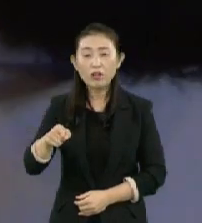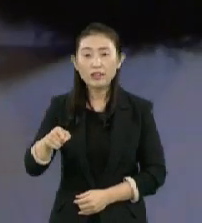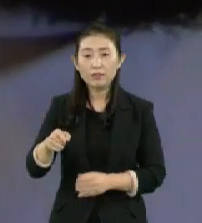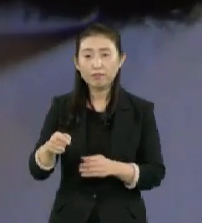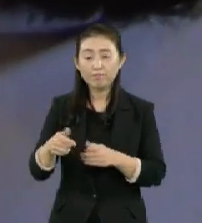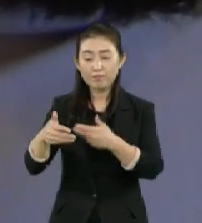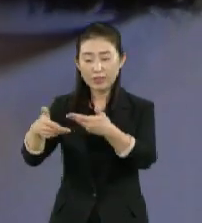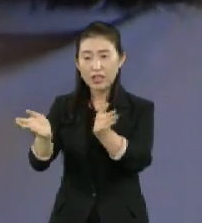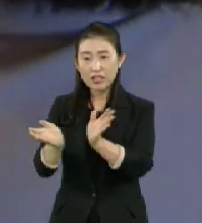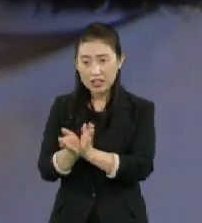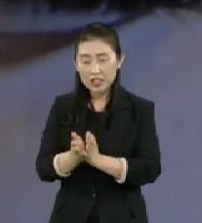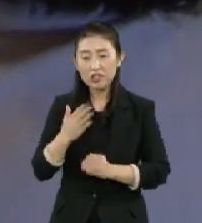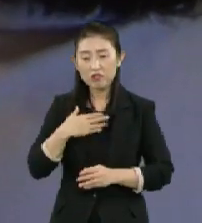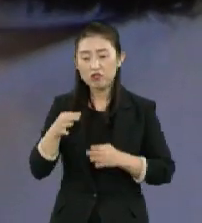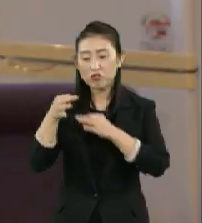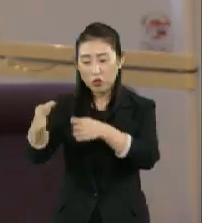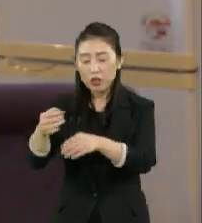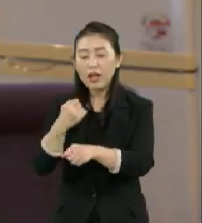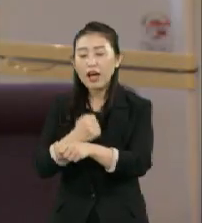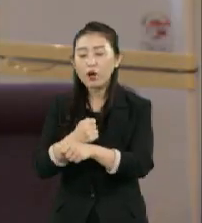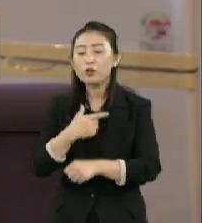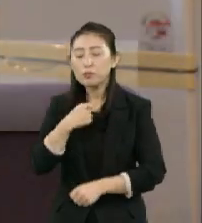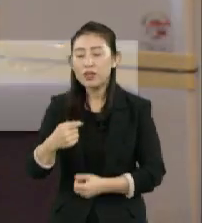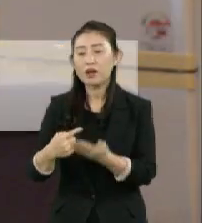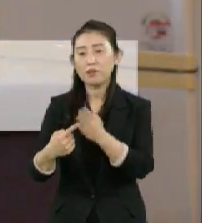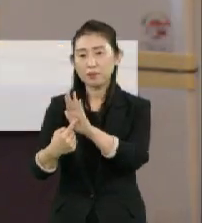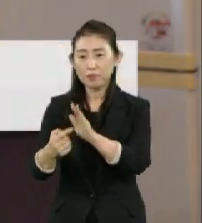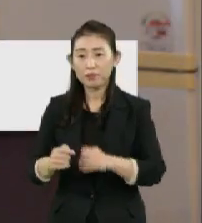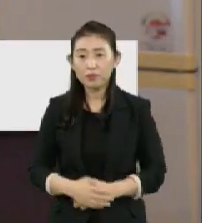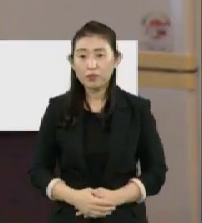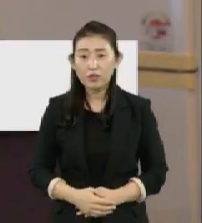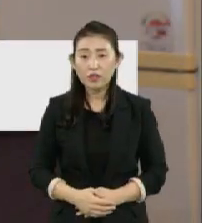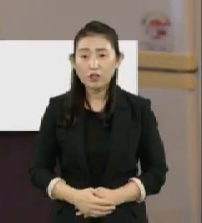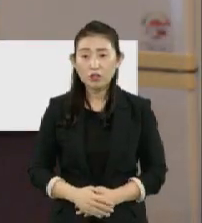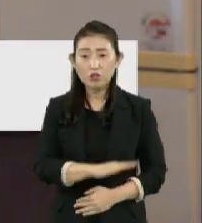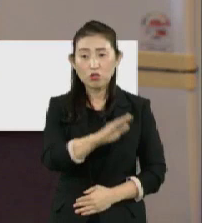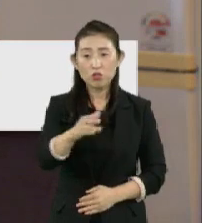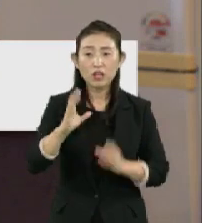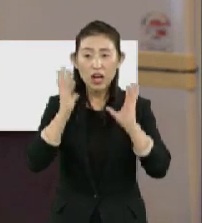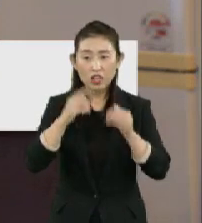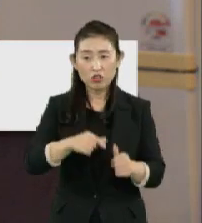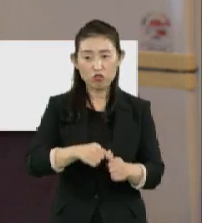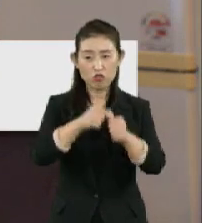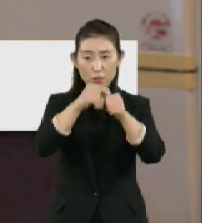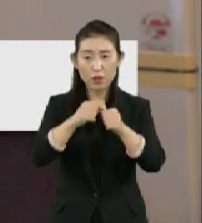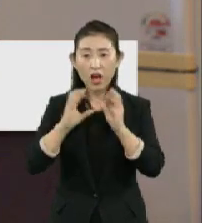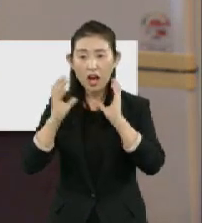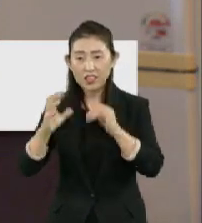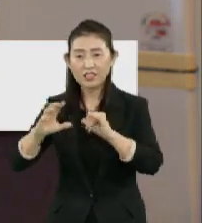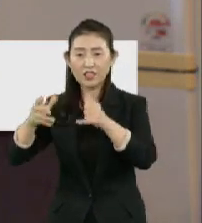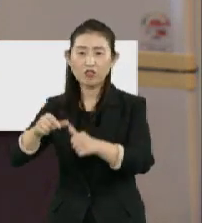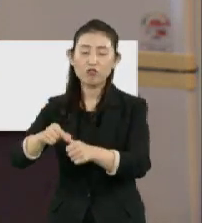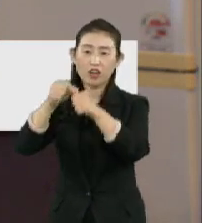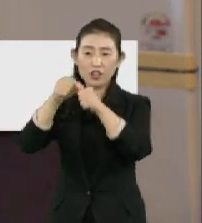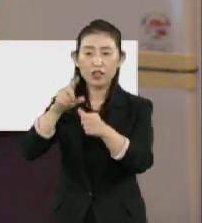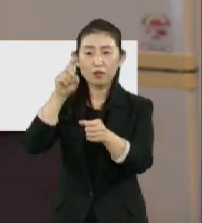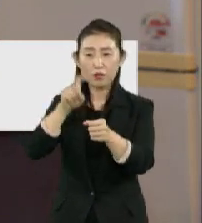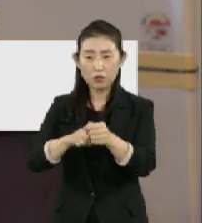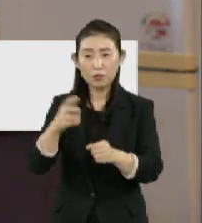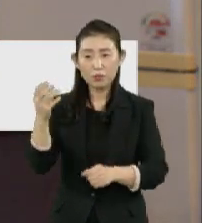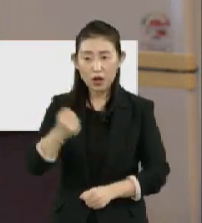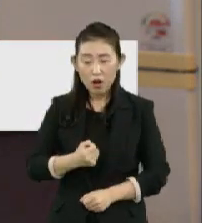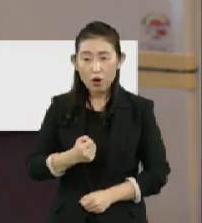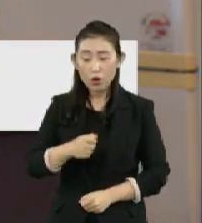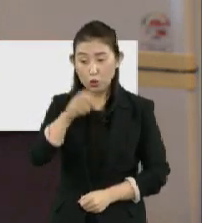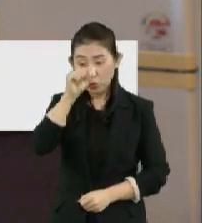의사를 밝힌 겁니다. 우리가 아이들을 구하면 아이들이 세상을 구한다라는 모토를 보게 되었고 곧 우리의 미래인 아이들이